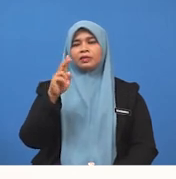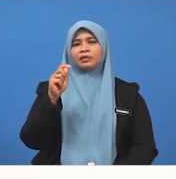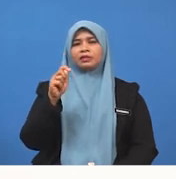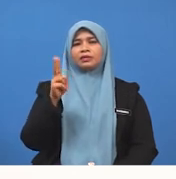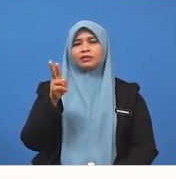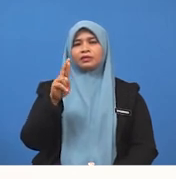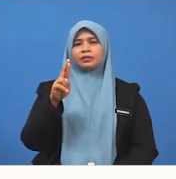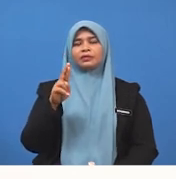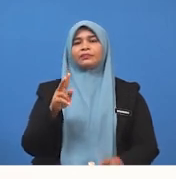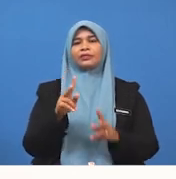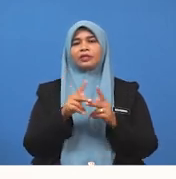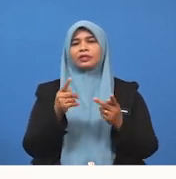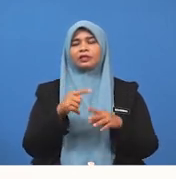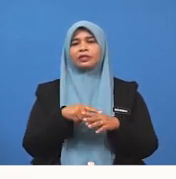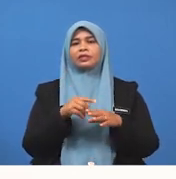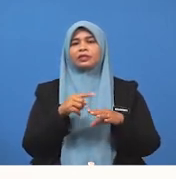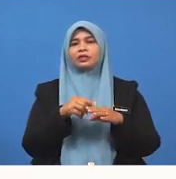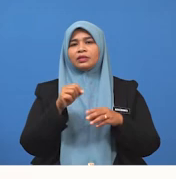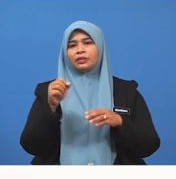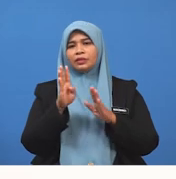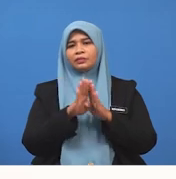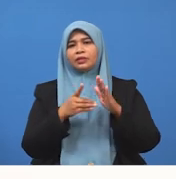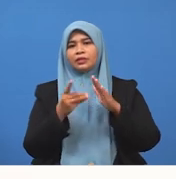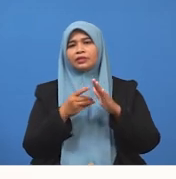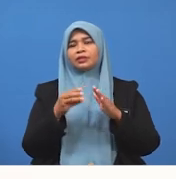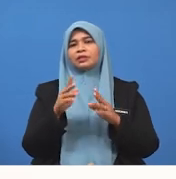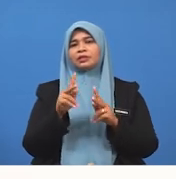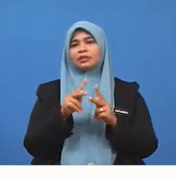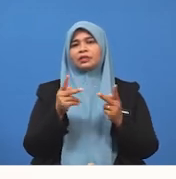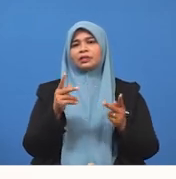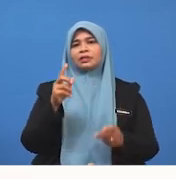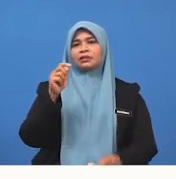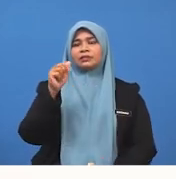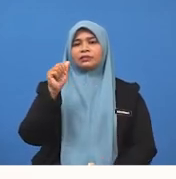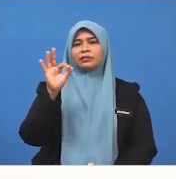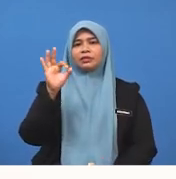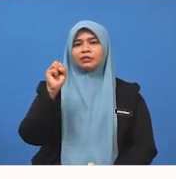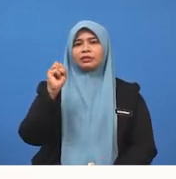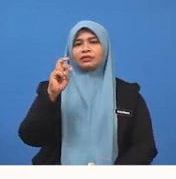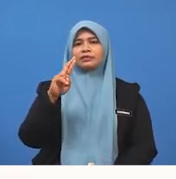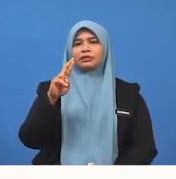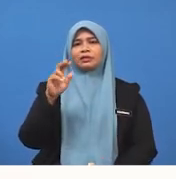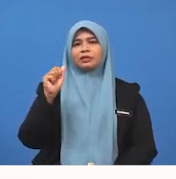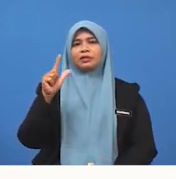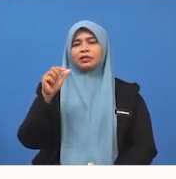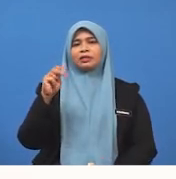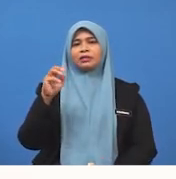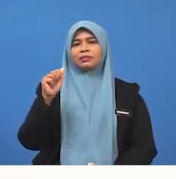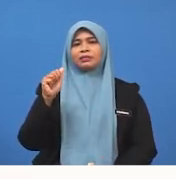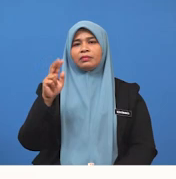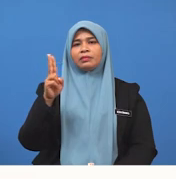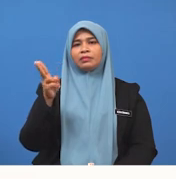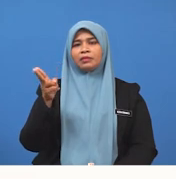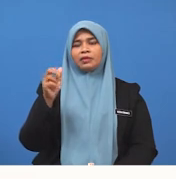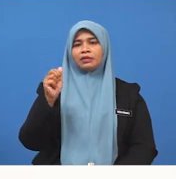ditulis berdasarkan kitab tafsir Al Mawardi yaitu salah satu